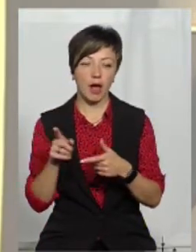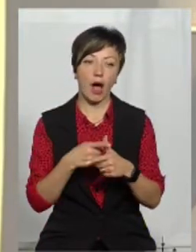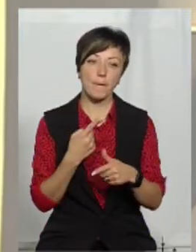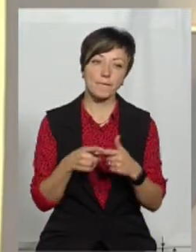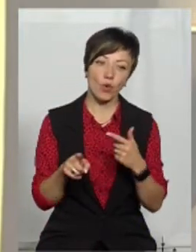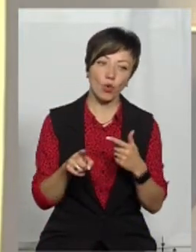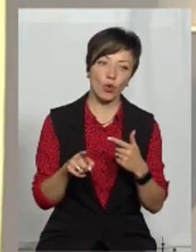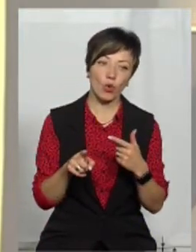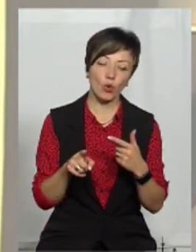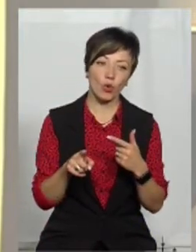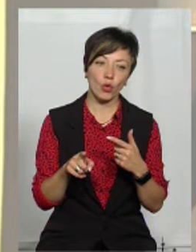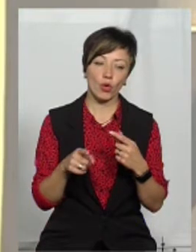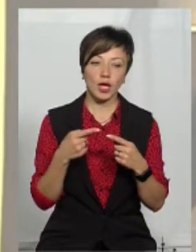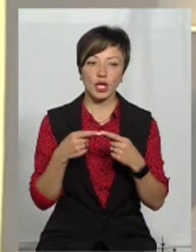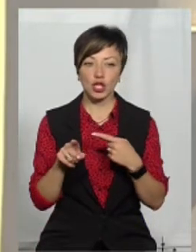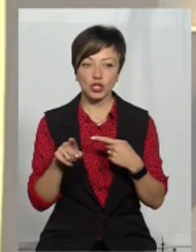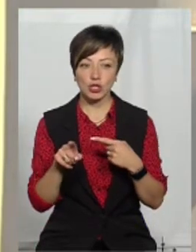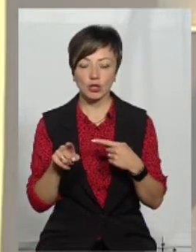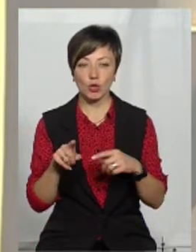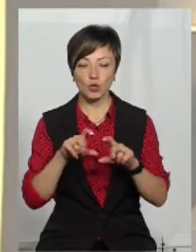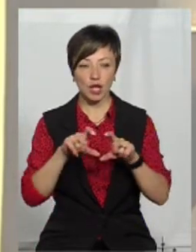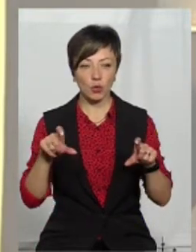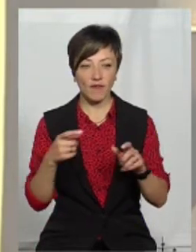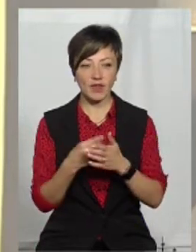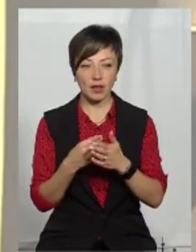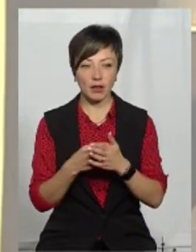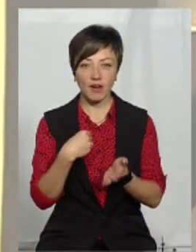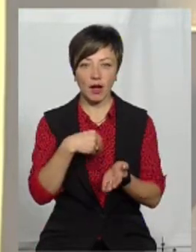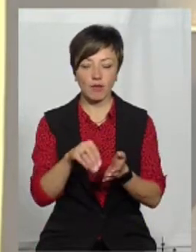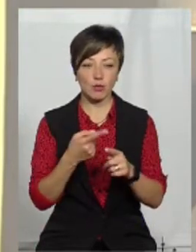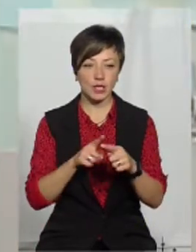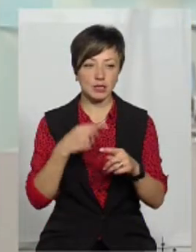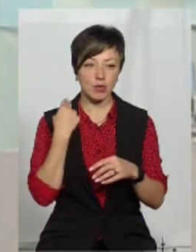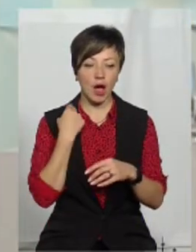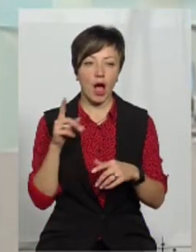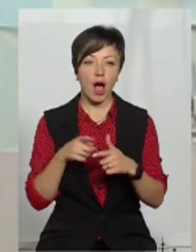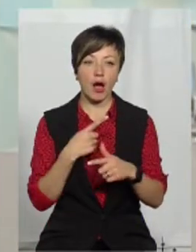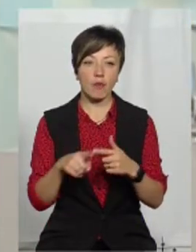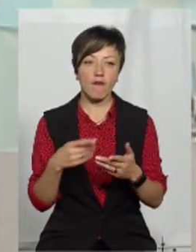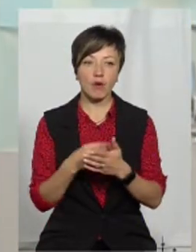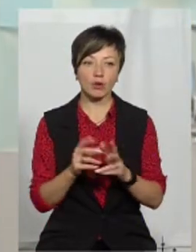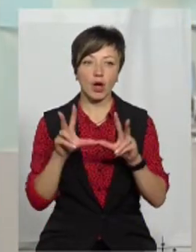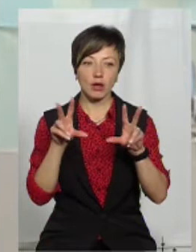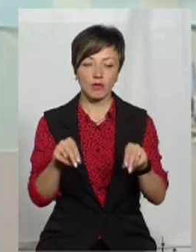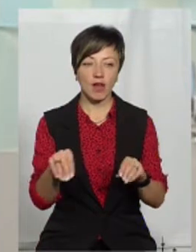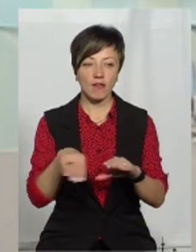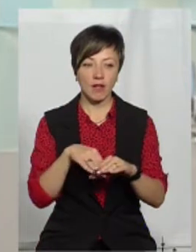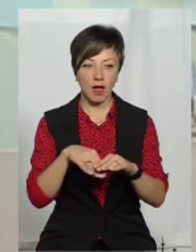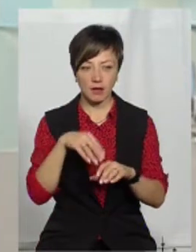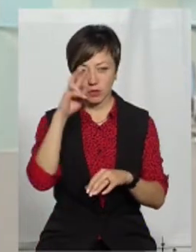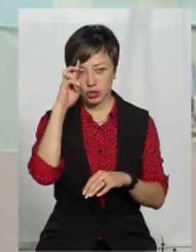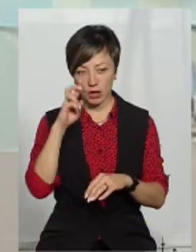або іншій установі фінансовій, яка викупила ці борги, або фонду гарантування вкладів державному, який є